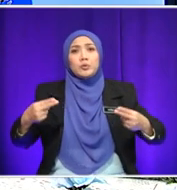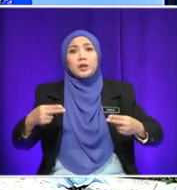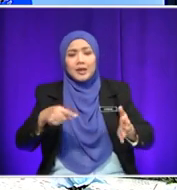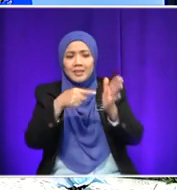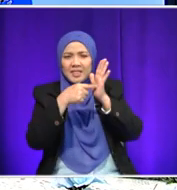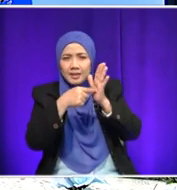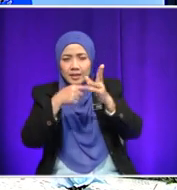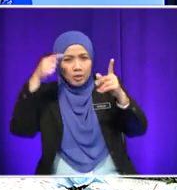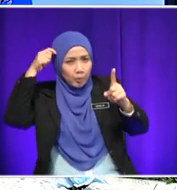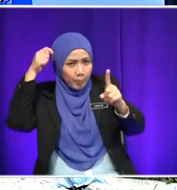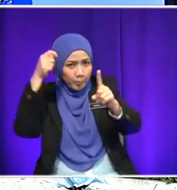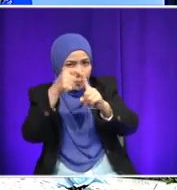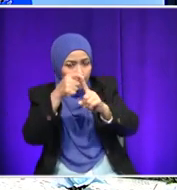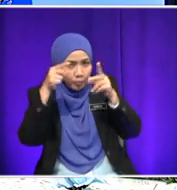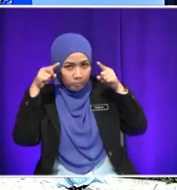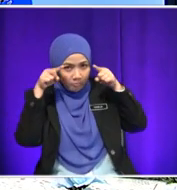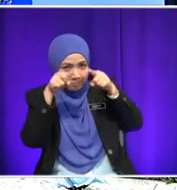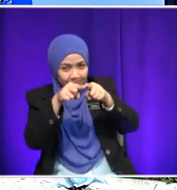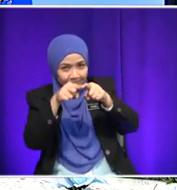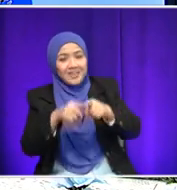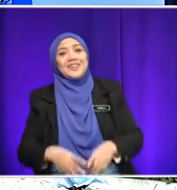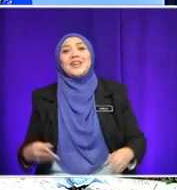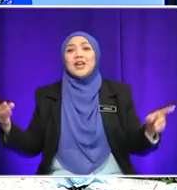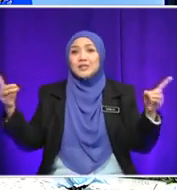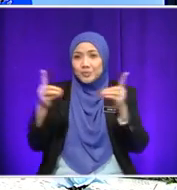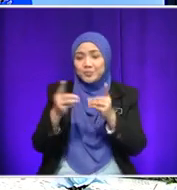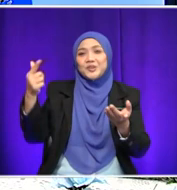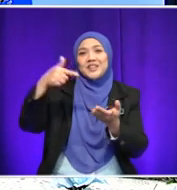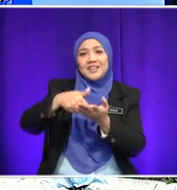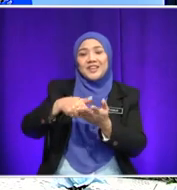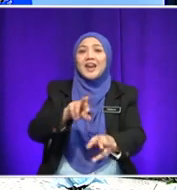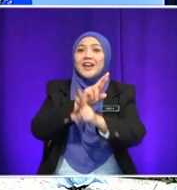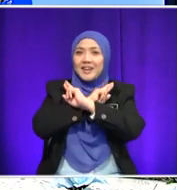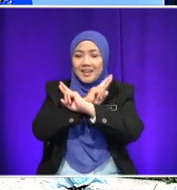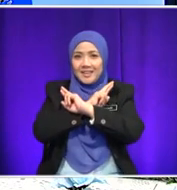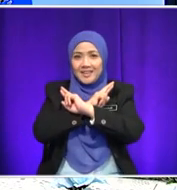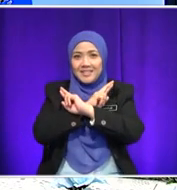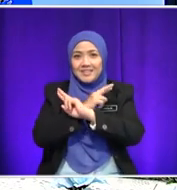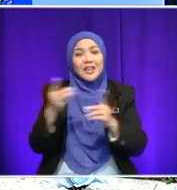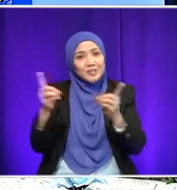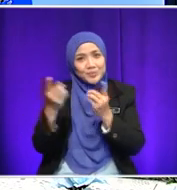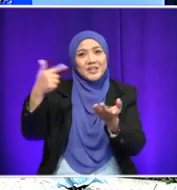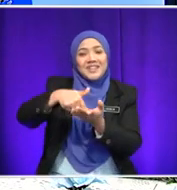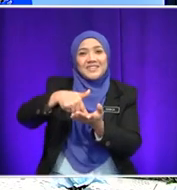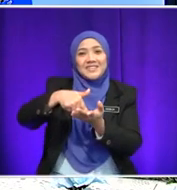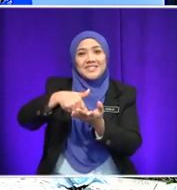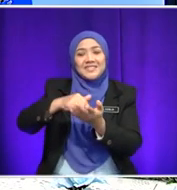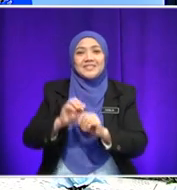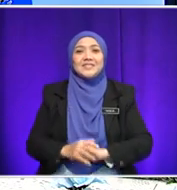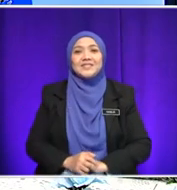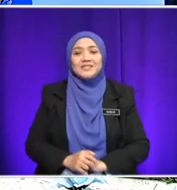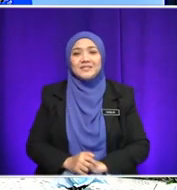tumpu kita akan teruskan pembelajaran kita selepas ini mudah-murid di rumah kita berhak seketika Jangan kemana-mana kembali selepas ini